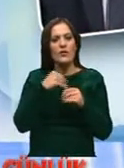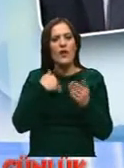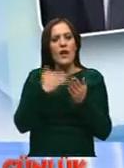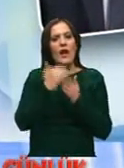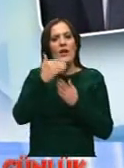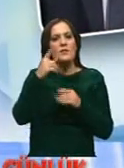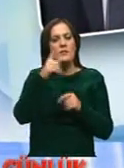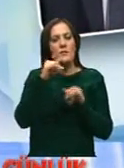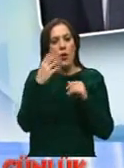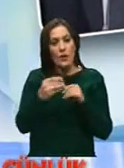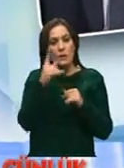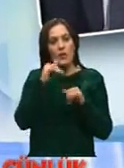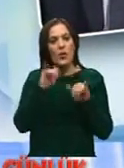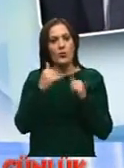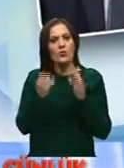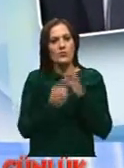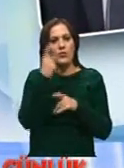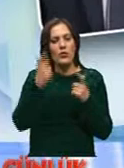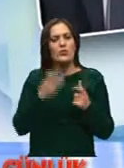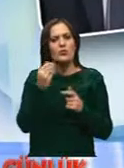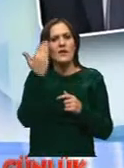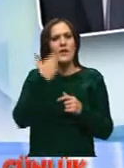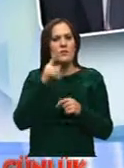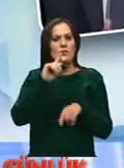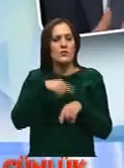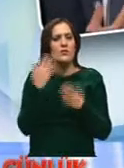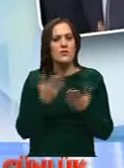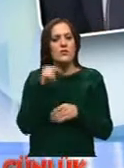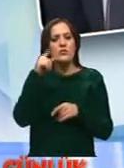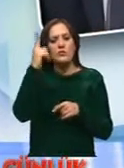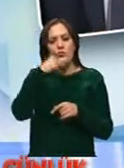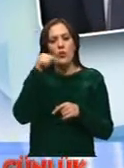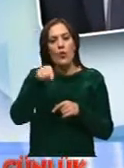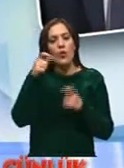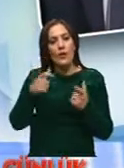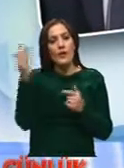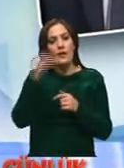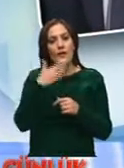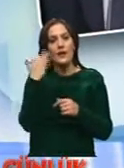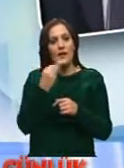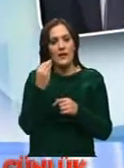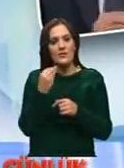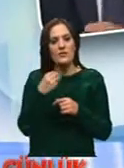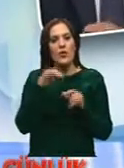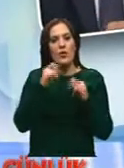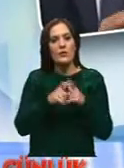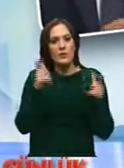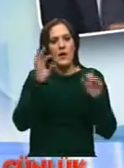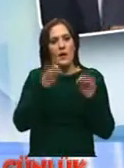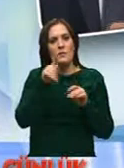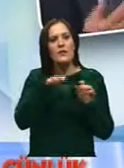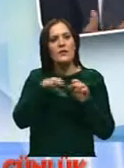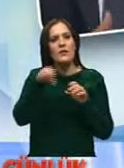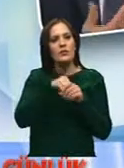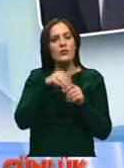olan bir oyun çıkıyor ortaya. Çok da keyifli bir süreç aslında. Çünkü oraya gelen gençler oyun geliştirmenin hep bir